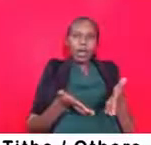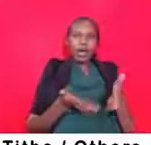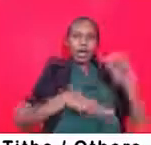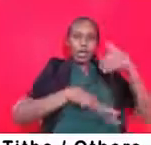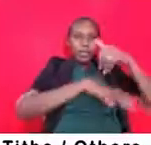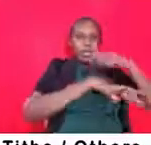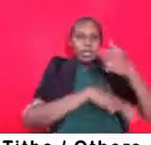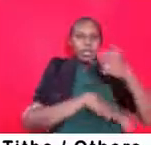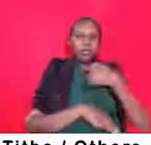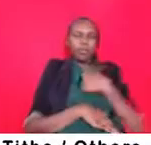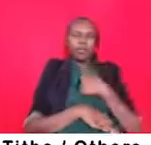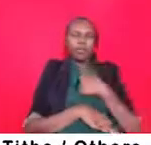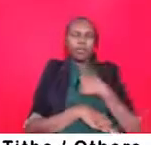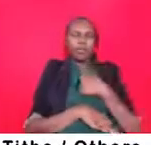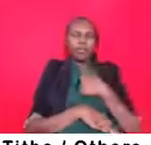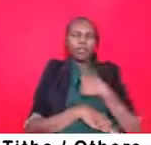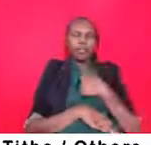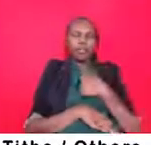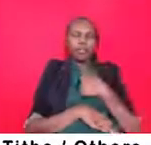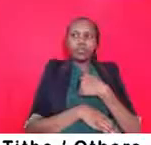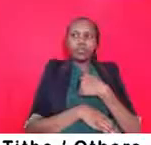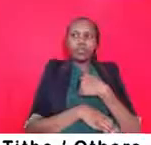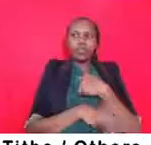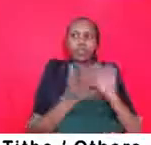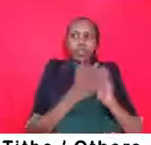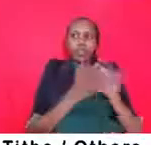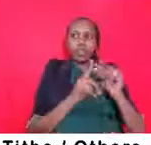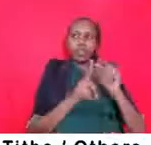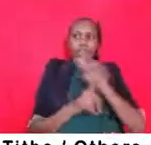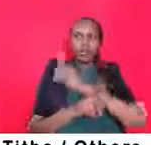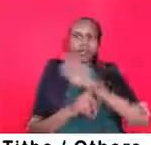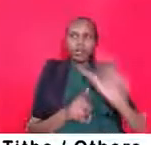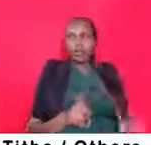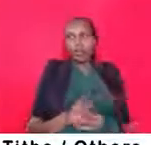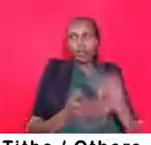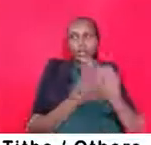nimtume mimi. Hilo ndio neno la Mungu.